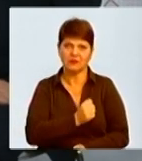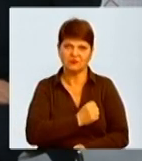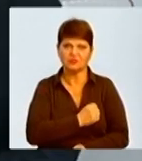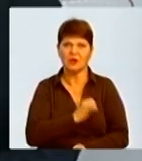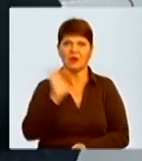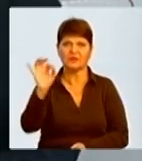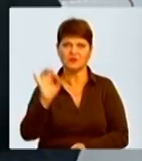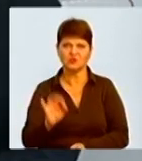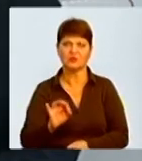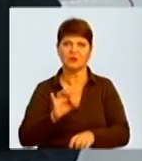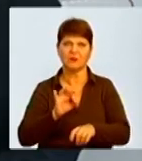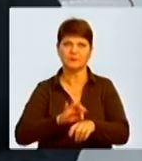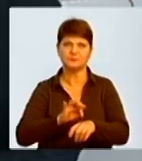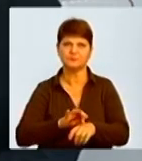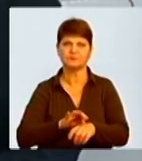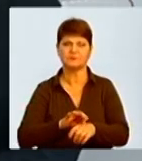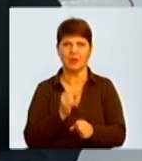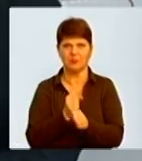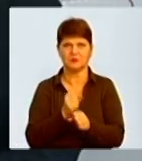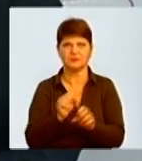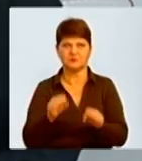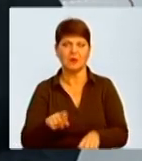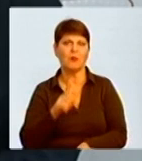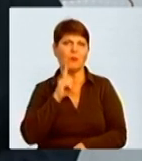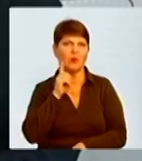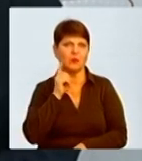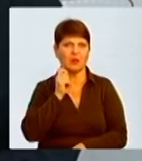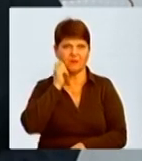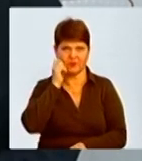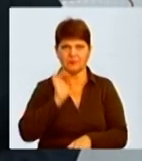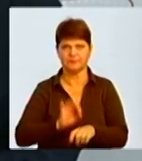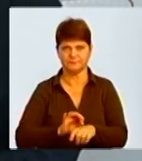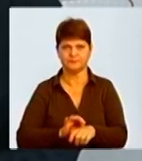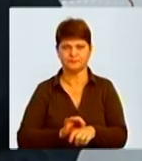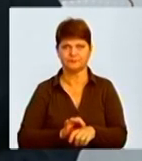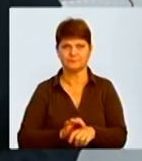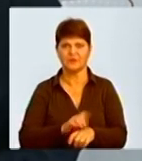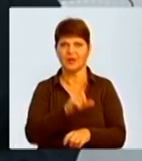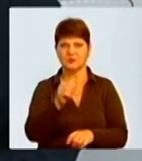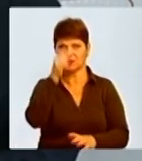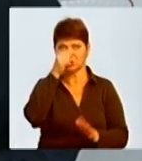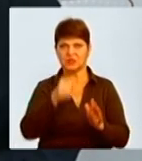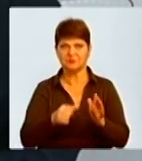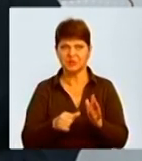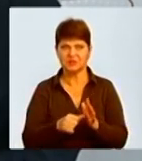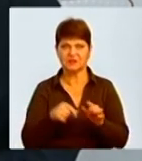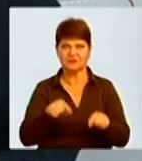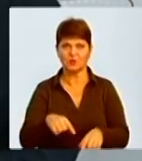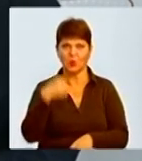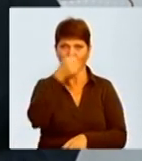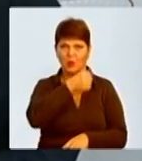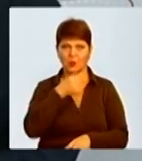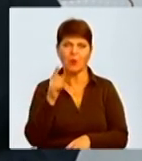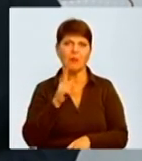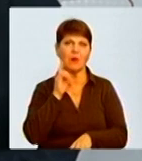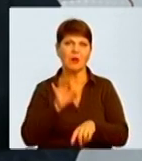відсоток пацієнтів хворіють в працездатному віці, в молодому віці. За 6 місяців цього року наймолодша